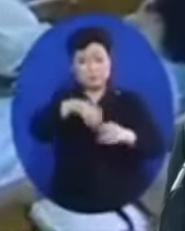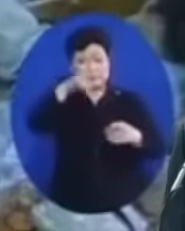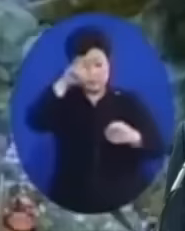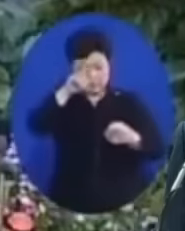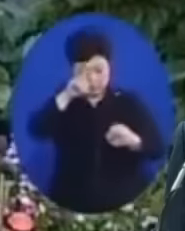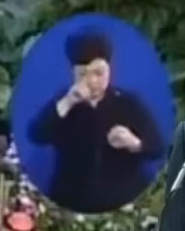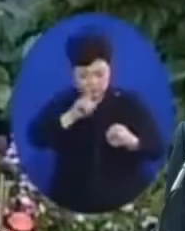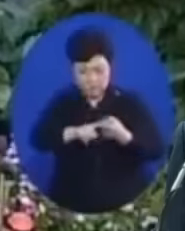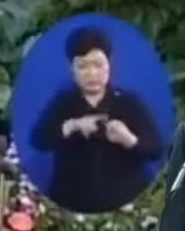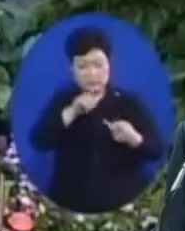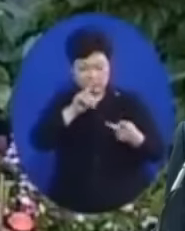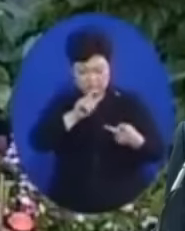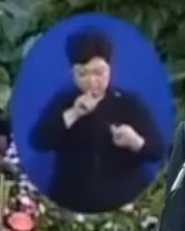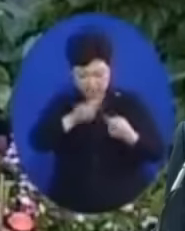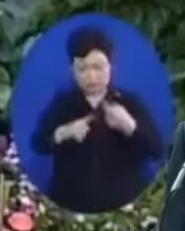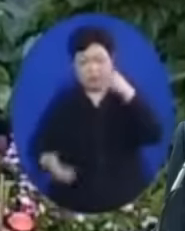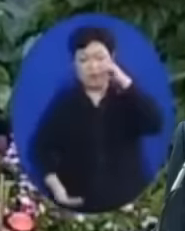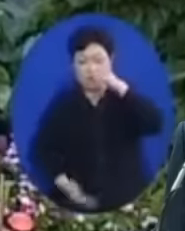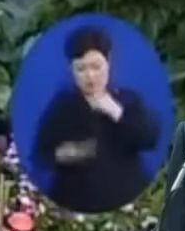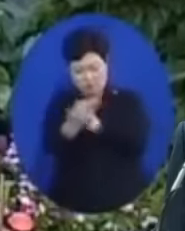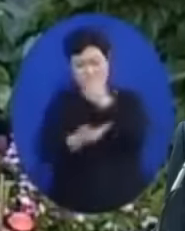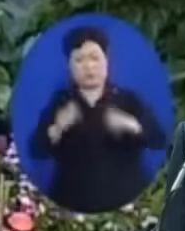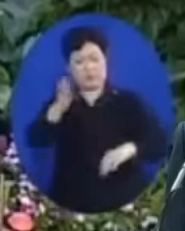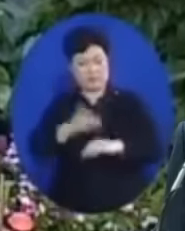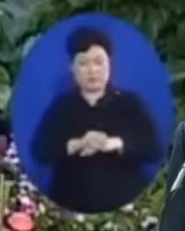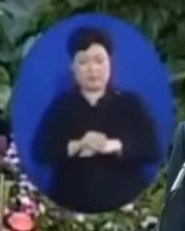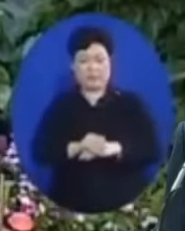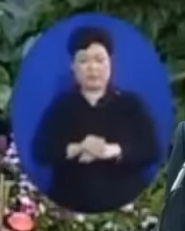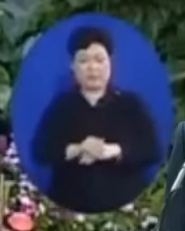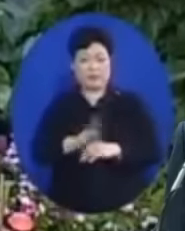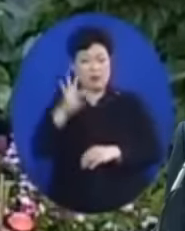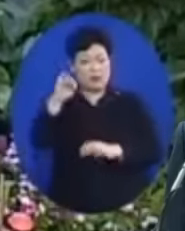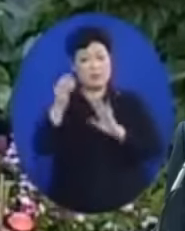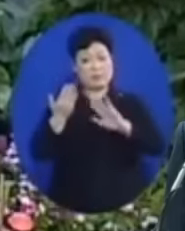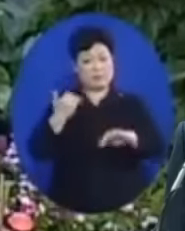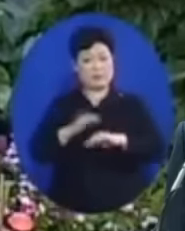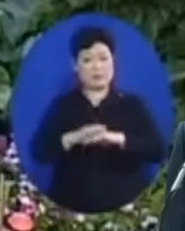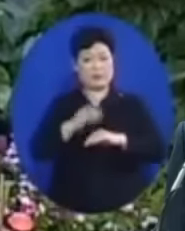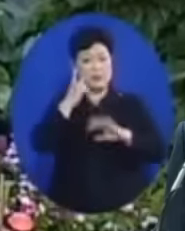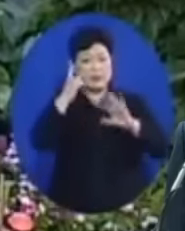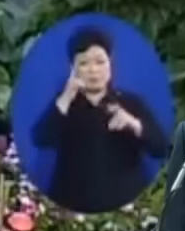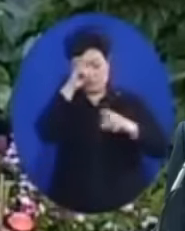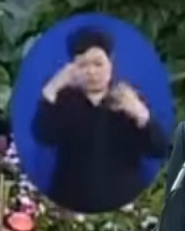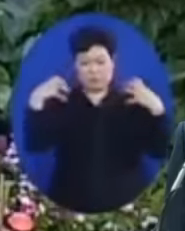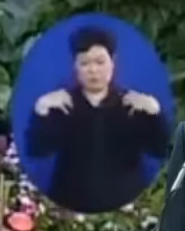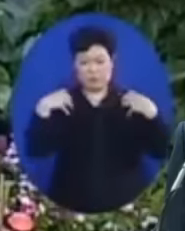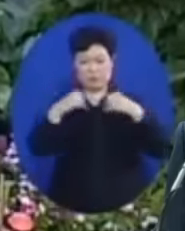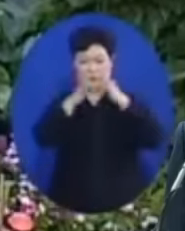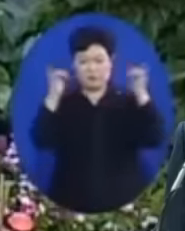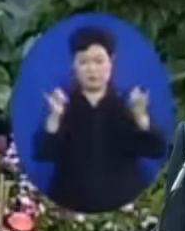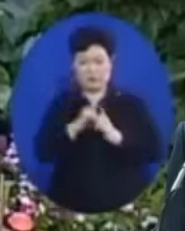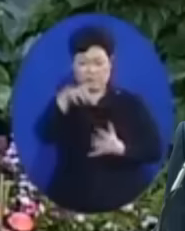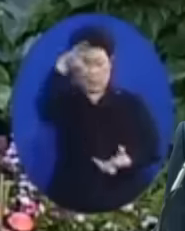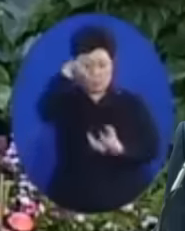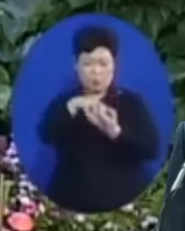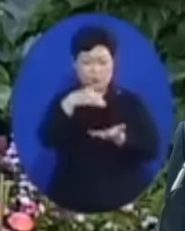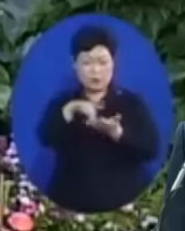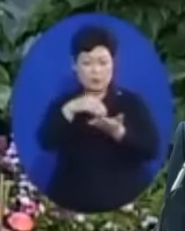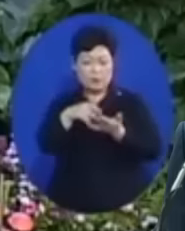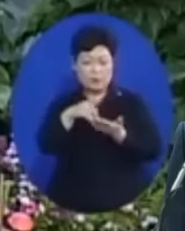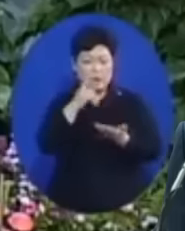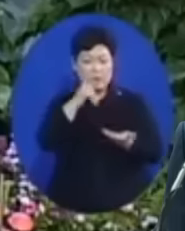우리가 신앙을 심은 대로 거두게 되는 것입니다. 몇 해 전에 미국 정부 사회국은 한 통계를